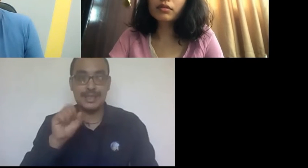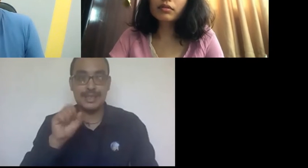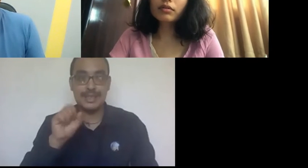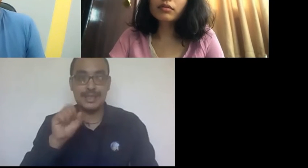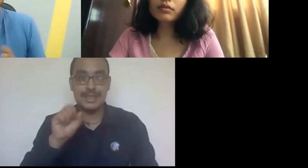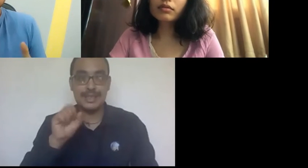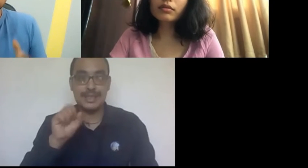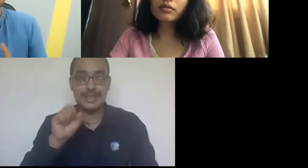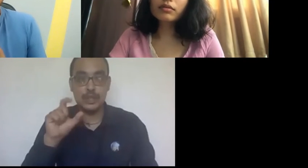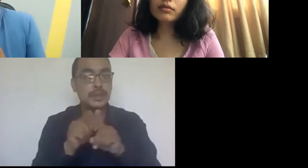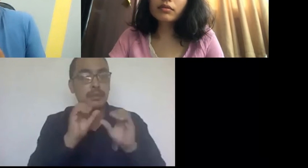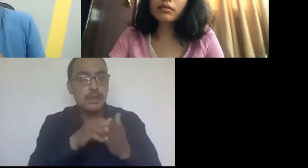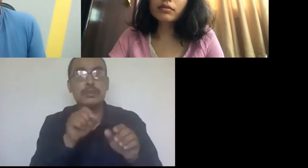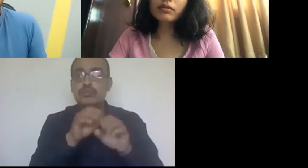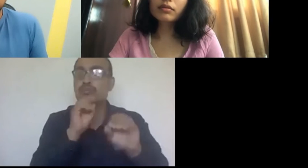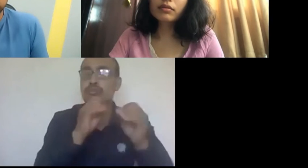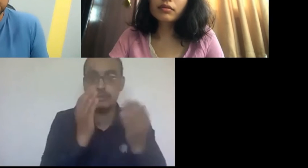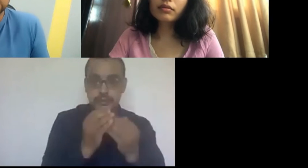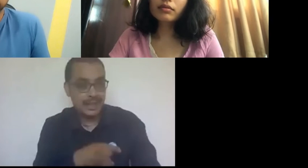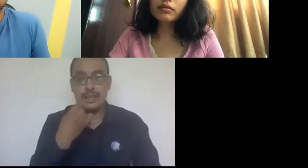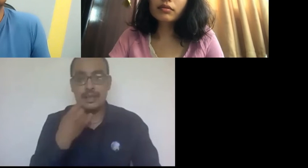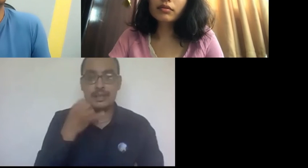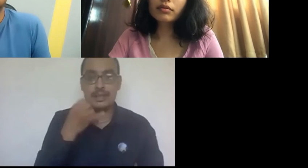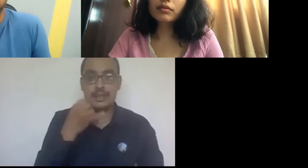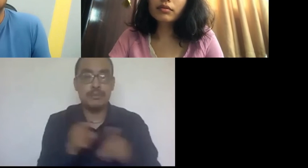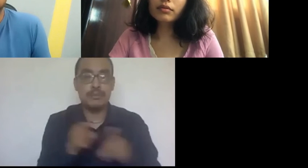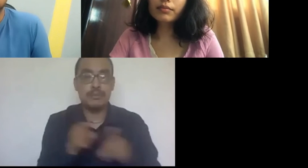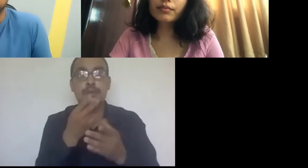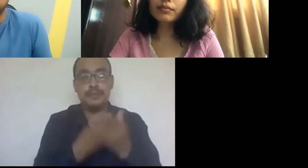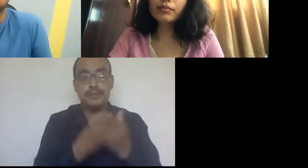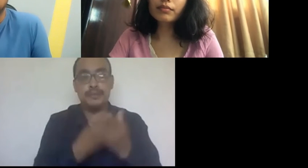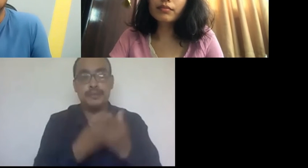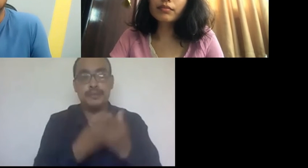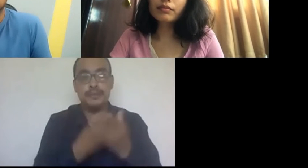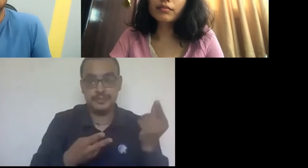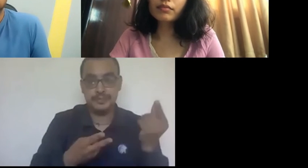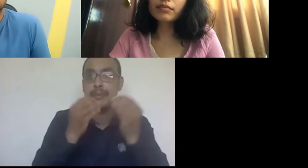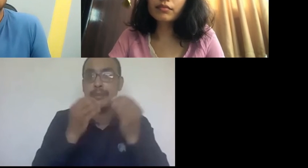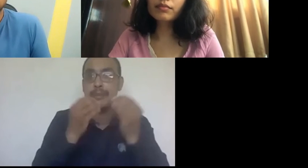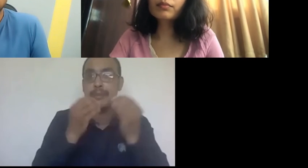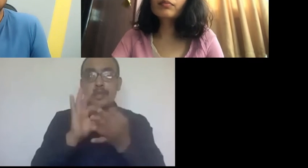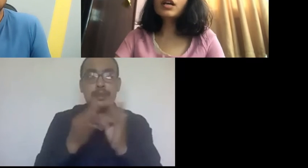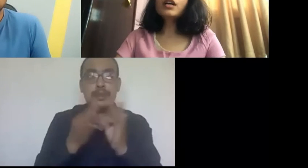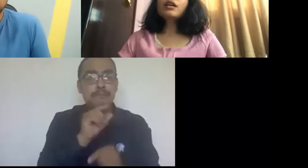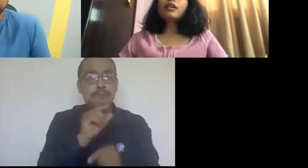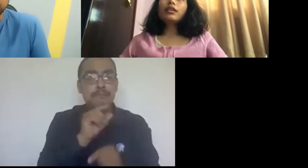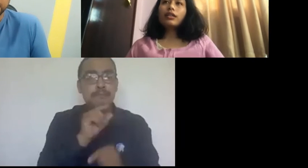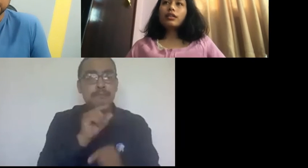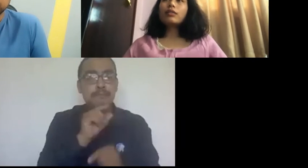बेफाइदाहरू त छन्. एडजस्टमेन्ट इस्युज वाइजमा चाहिँ सुस्मिताजीले चाहिँ कस्तो कस्तो खालको इस्युजहरू पाउनु भएको छ त?